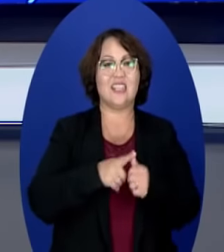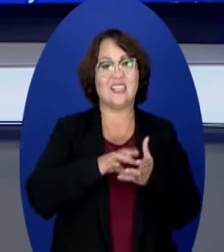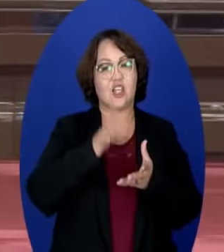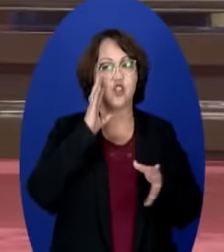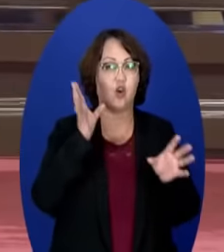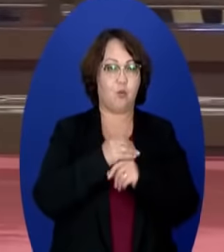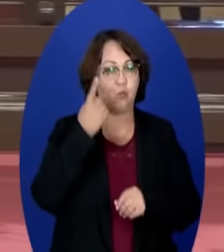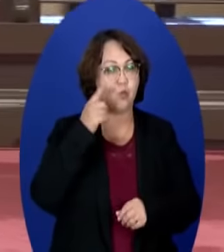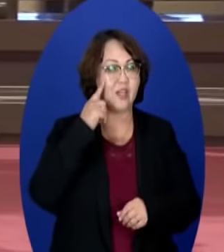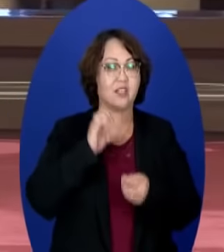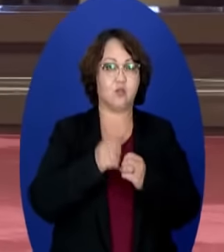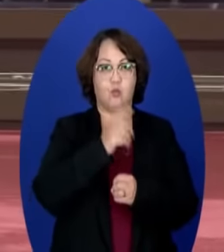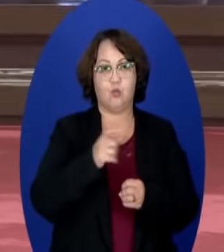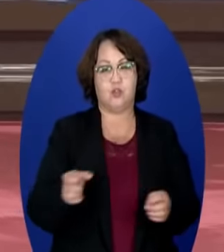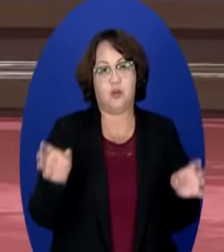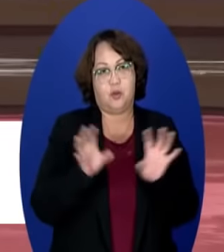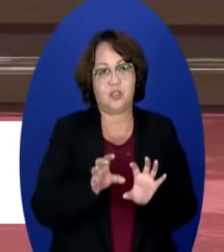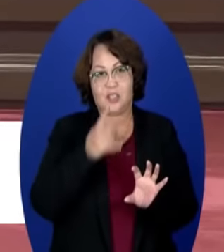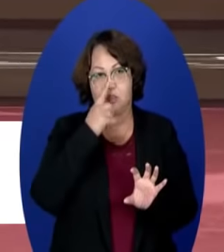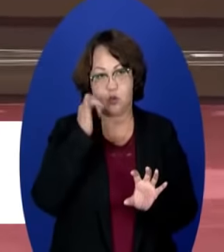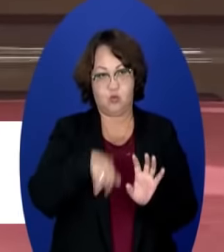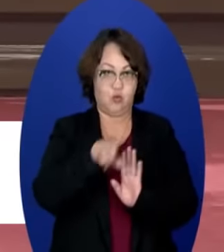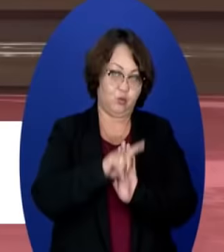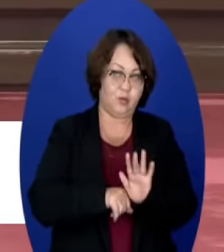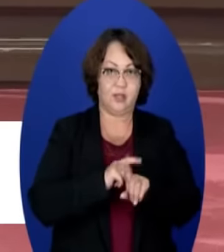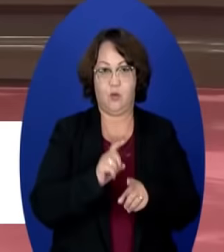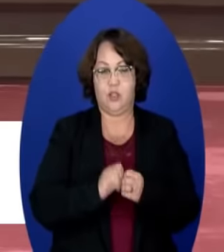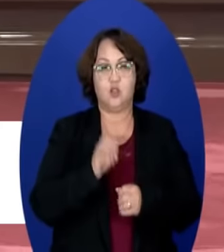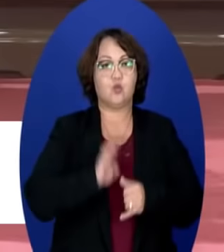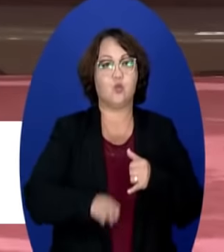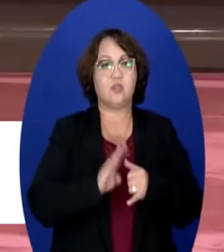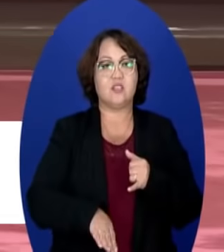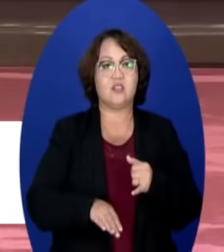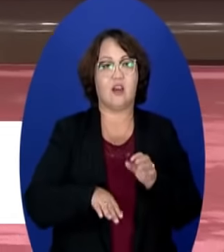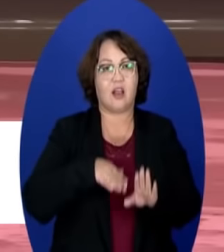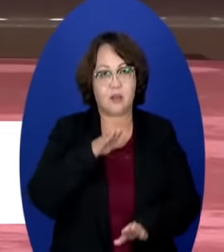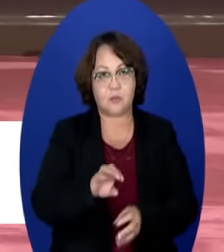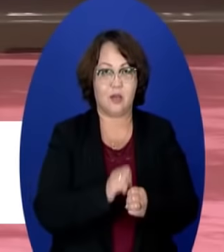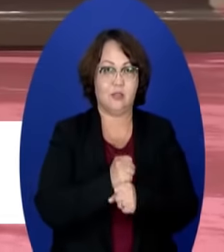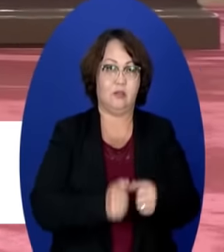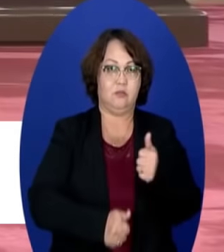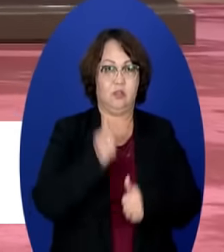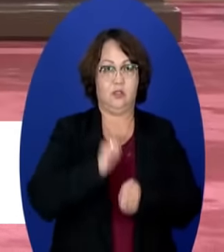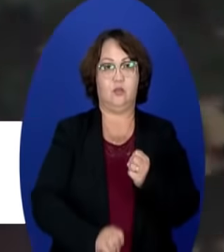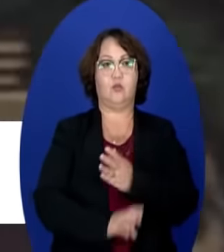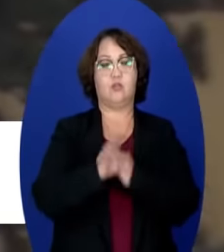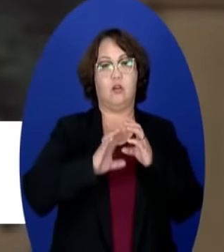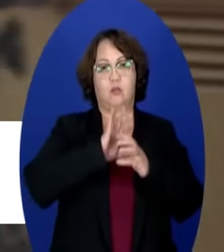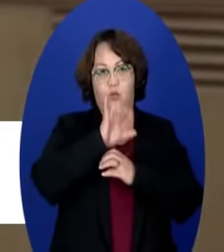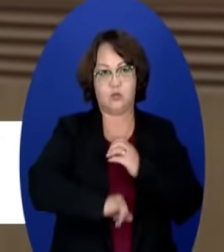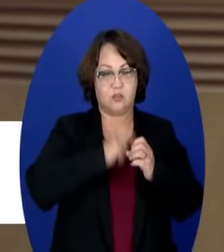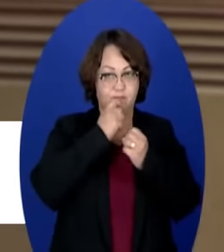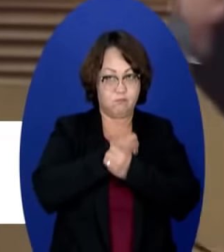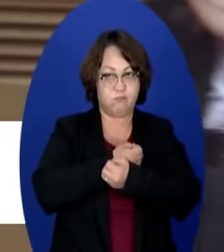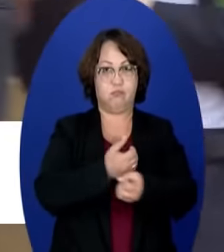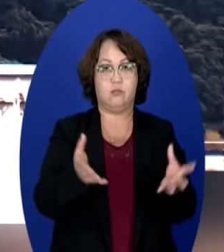оролцсон байна. За энэ хүү хятад улс тус хөтөлбөрөө хэрэгжүүлэх сүүлчийн одоо шатны ажиллаа амжилттай дуусгасна дэлхийн нийтэд зарлалаа.